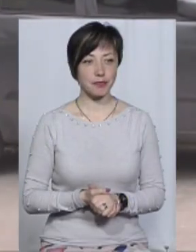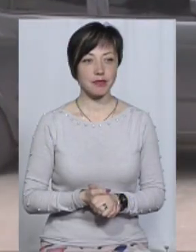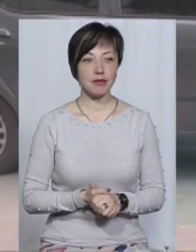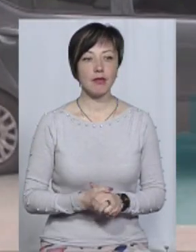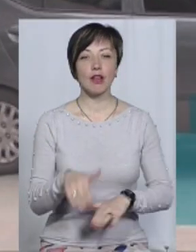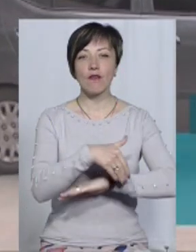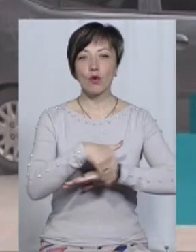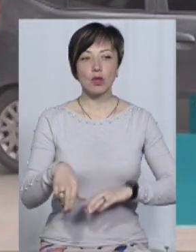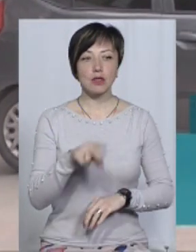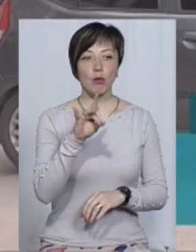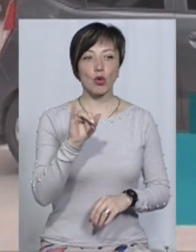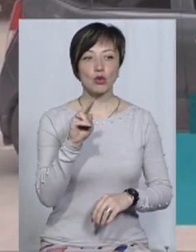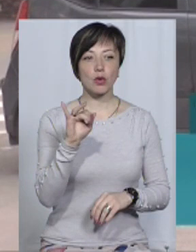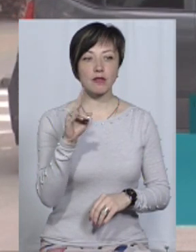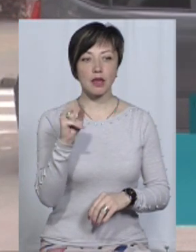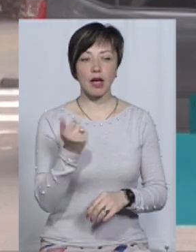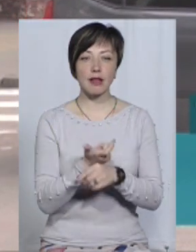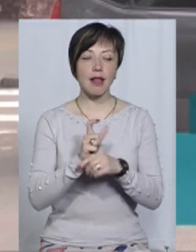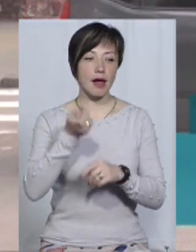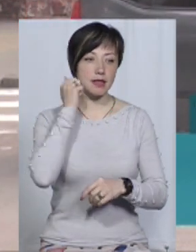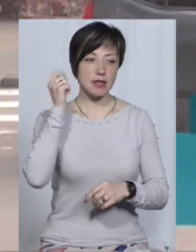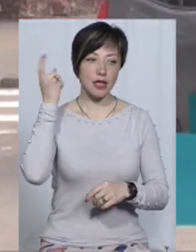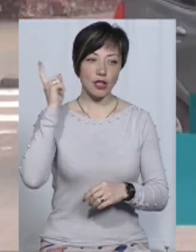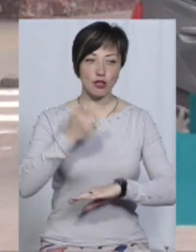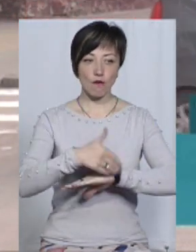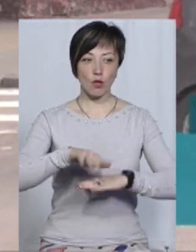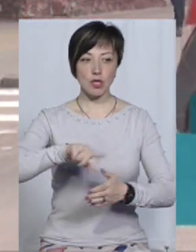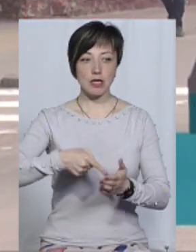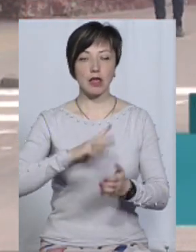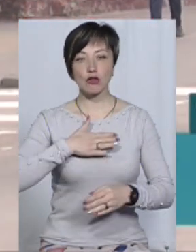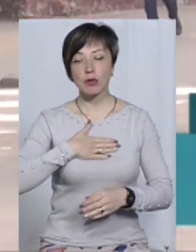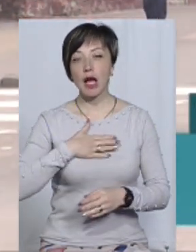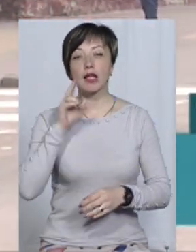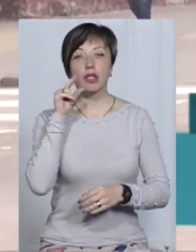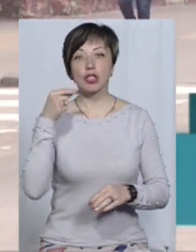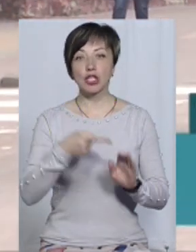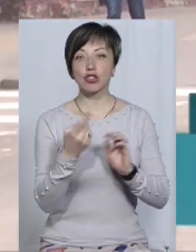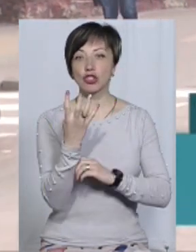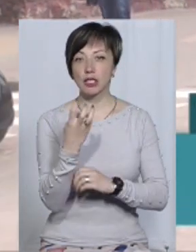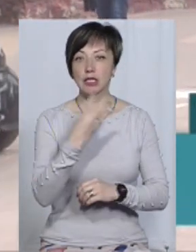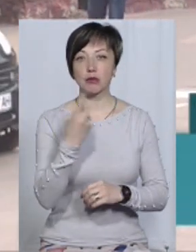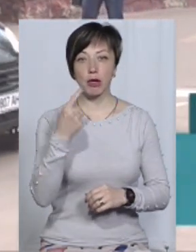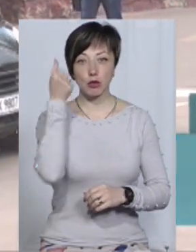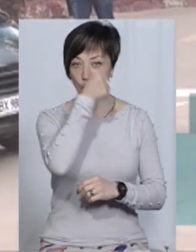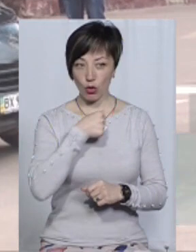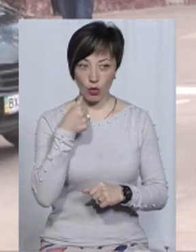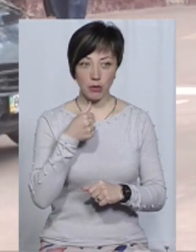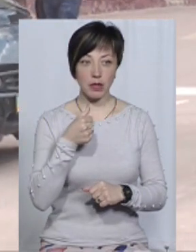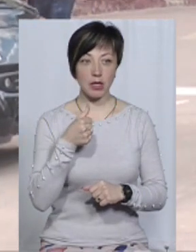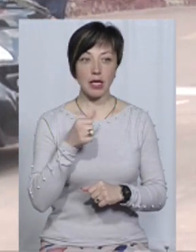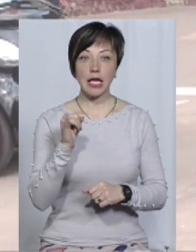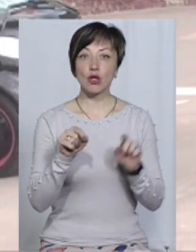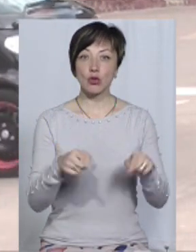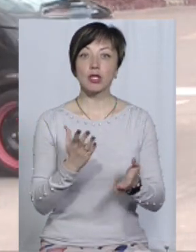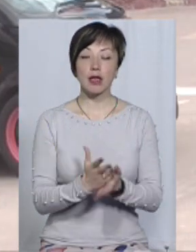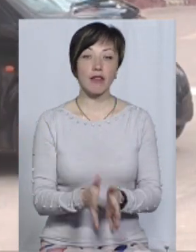Проскурівська є однією із найстаріших вулиць нашого міста, датується ще 1431 роком. І тут